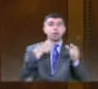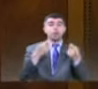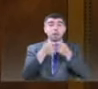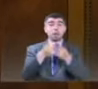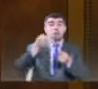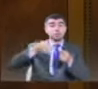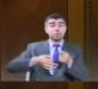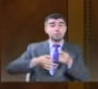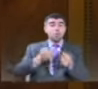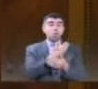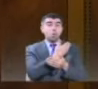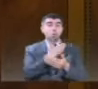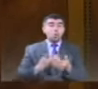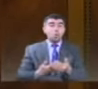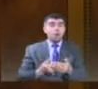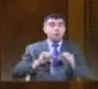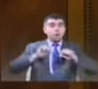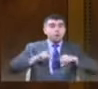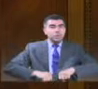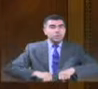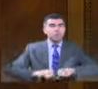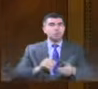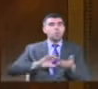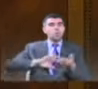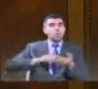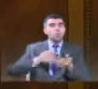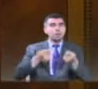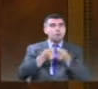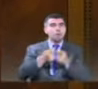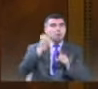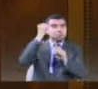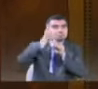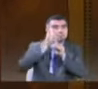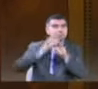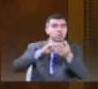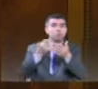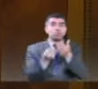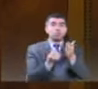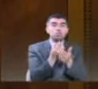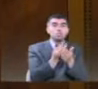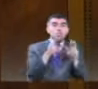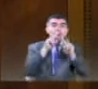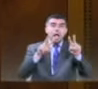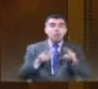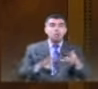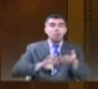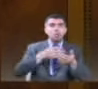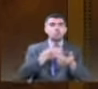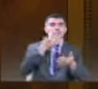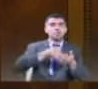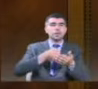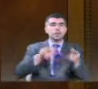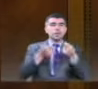الأمور. هذه الحكومة بالفعل نهجت نهجا سليما قويما، نهجا جديدا تحقق به للمغرب عدد